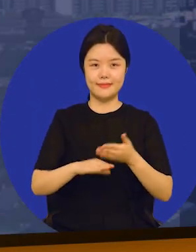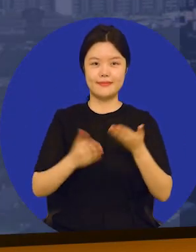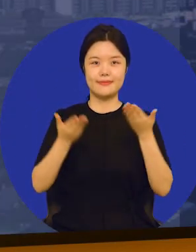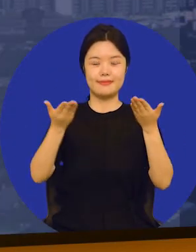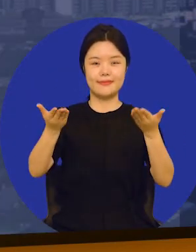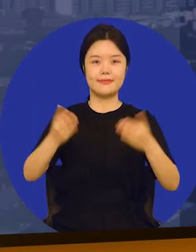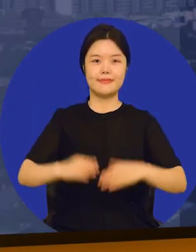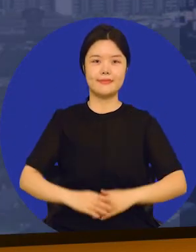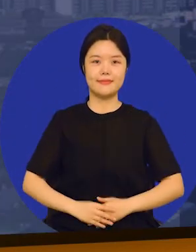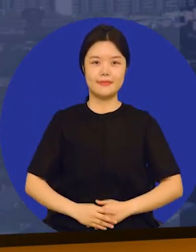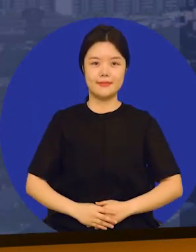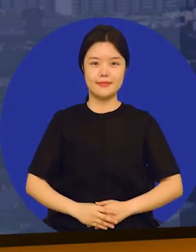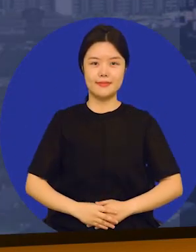마칩니다 고맙습니다